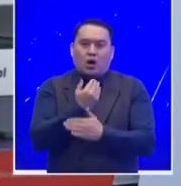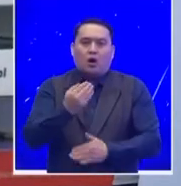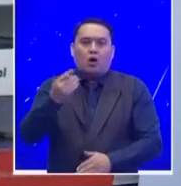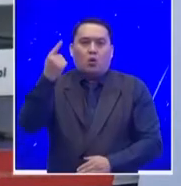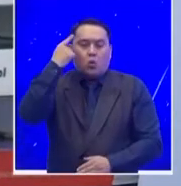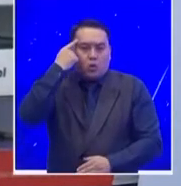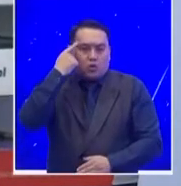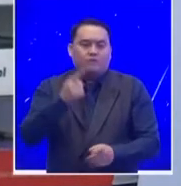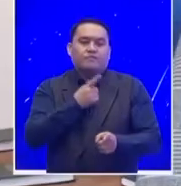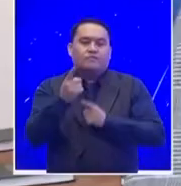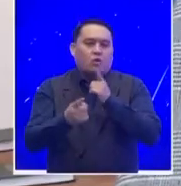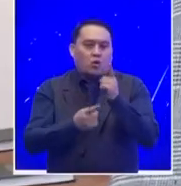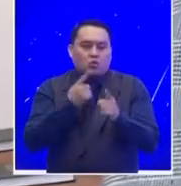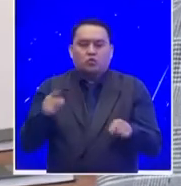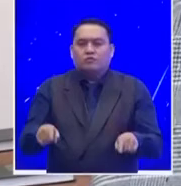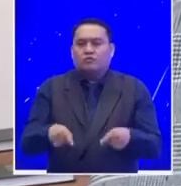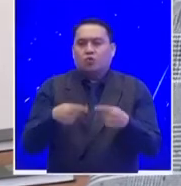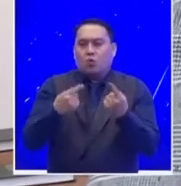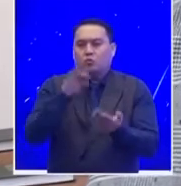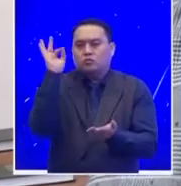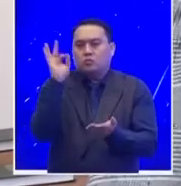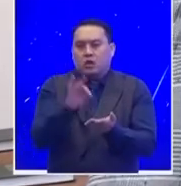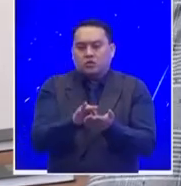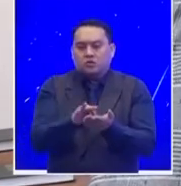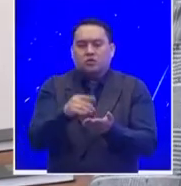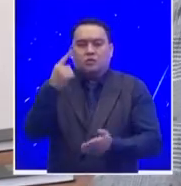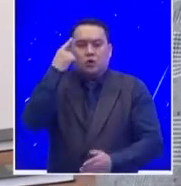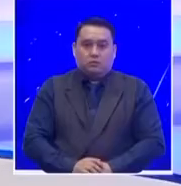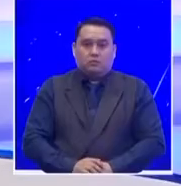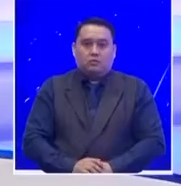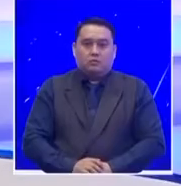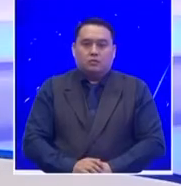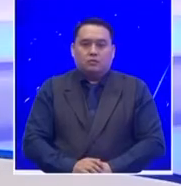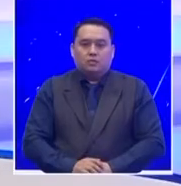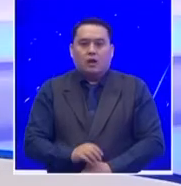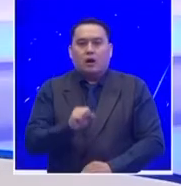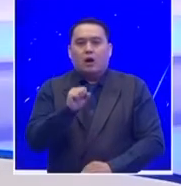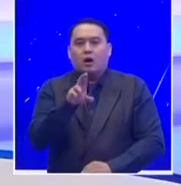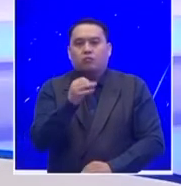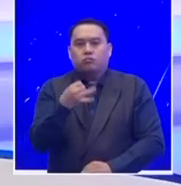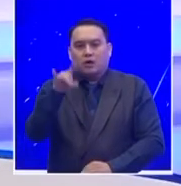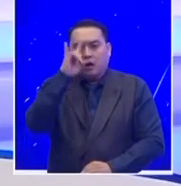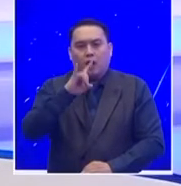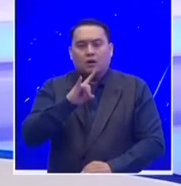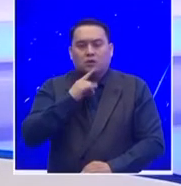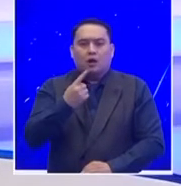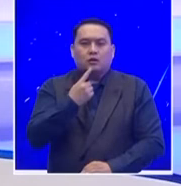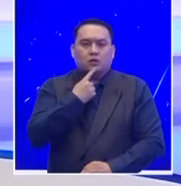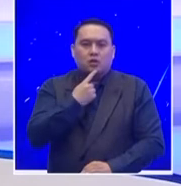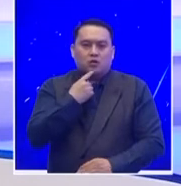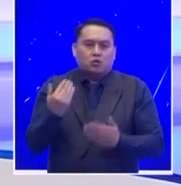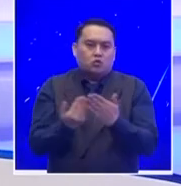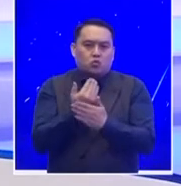жаңғырып, жаңаруына бағытталған шара өзінің мақсатына жетті деп ойлаймын. Абайдың қазақ әдебиетіне әкелген жаңалығының